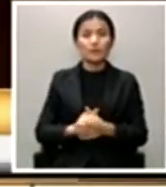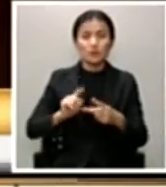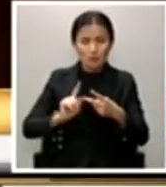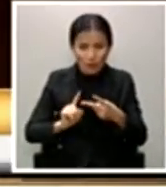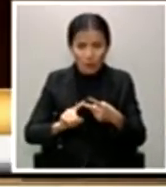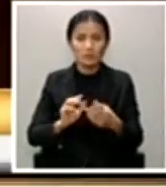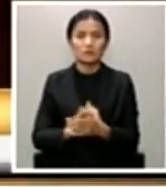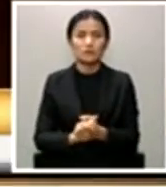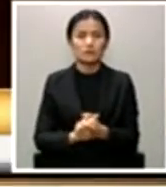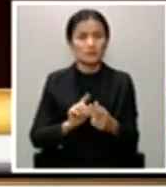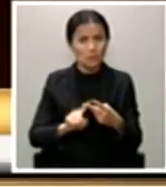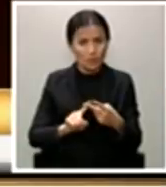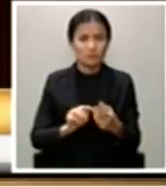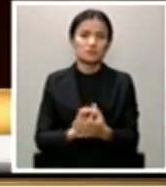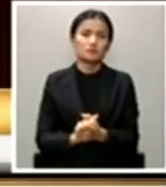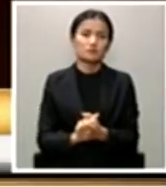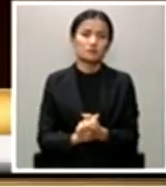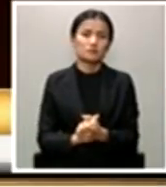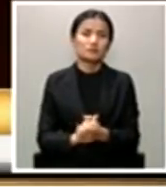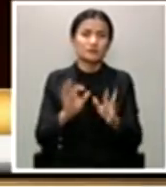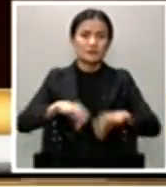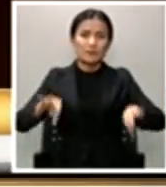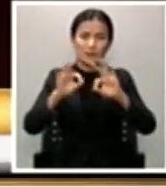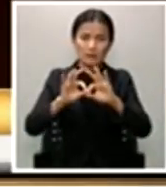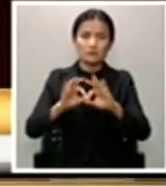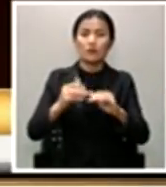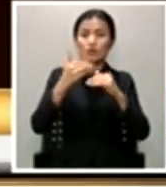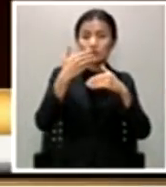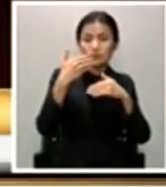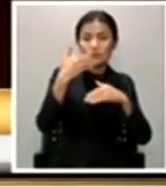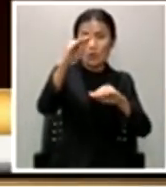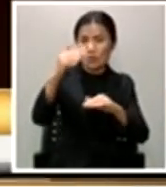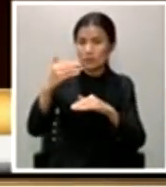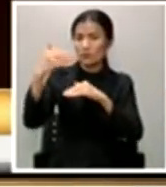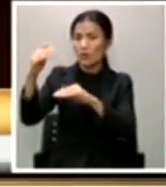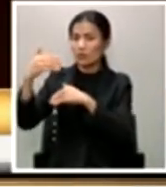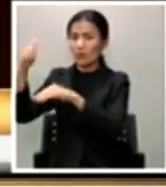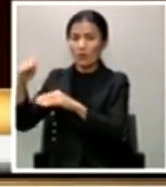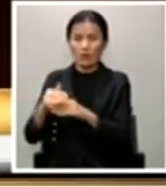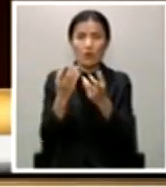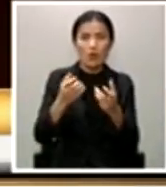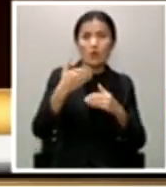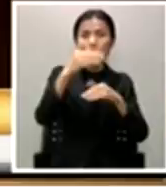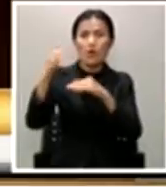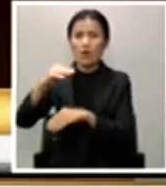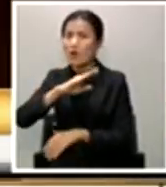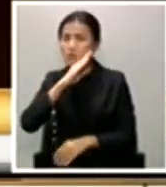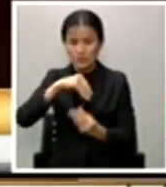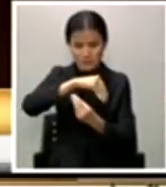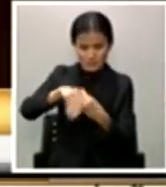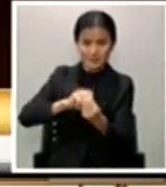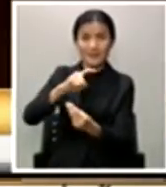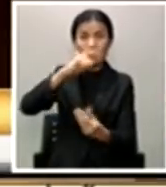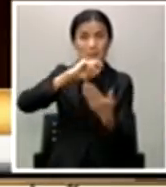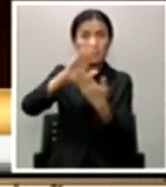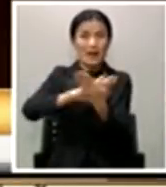ราเน้นเรื่องของการส่งออกนำเพราะว่าการที่จะสร้างเศรษฐกิจภายในประเทศได้แข็งแรงเนี่ย